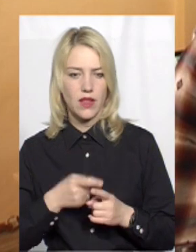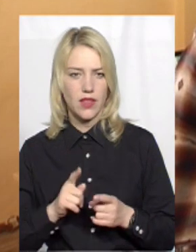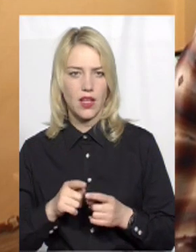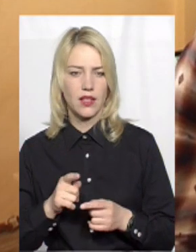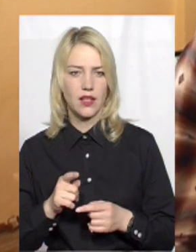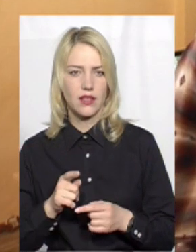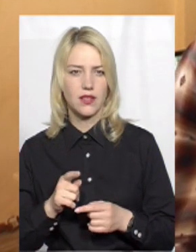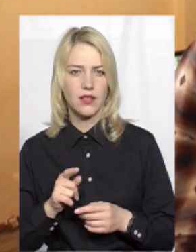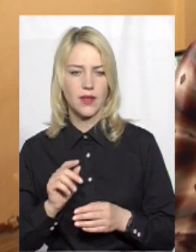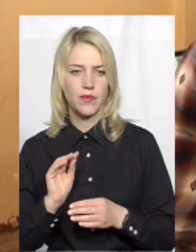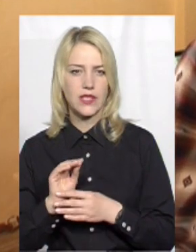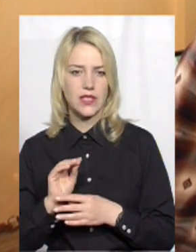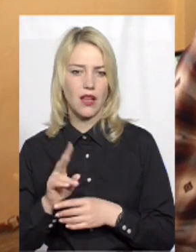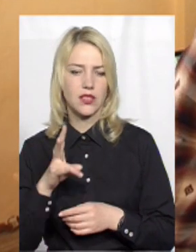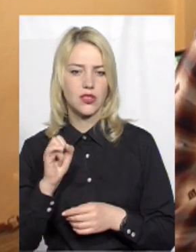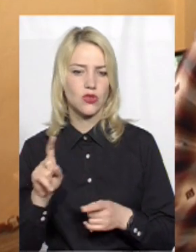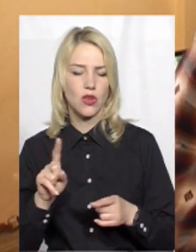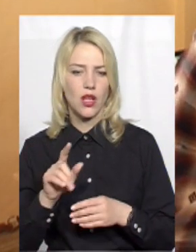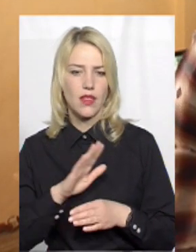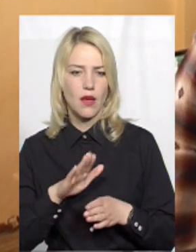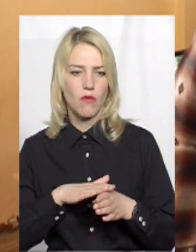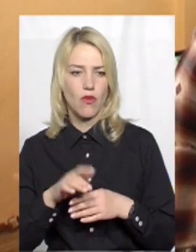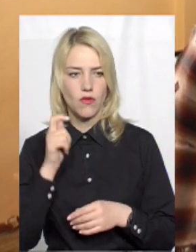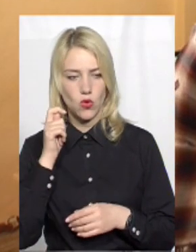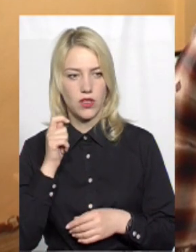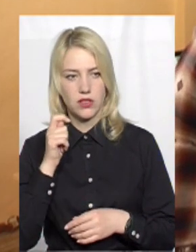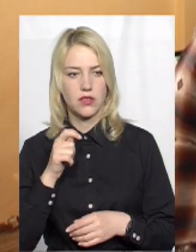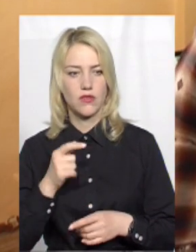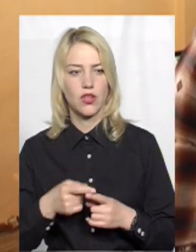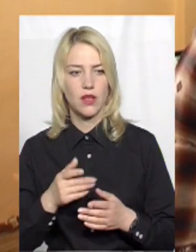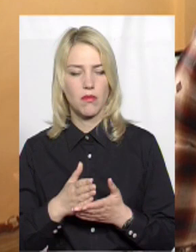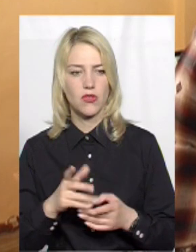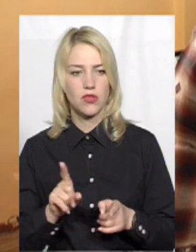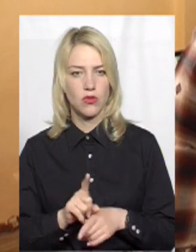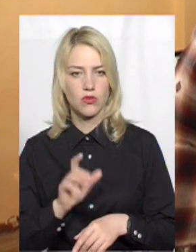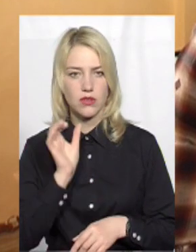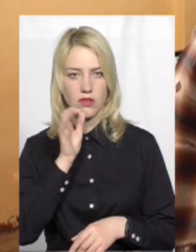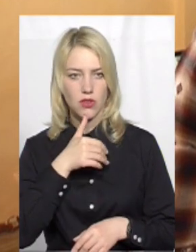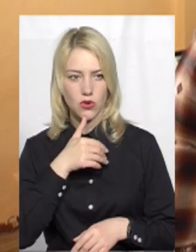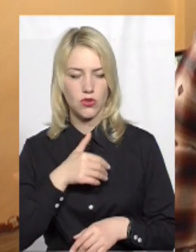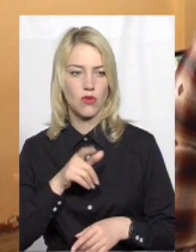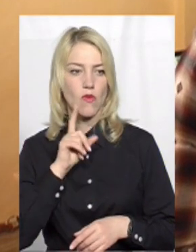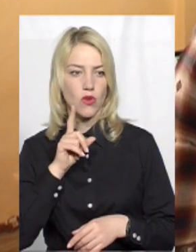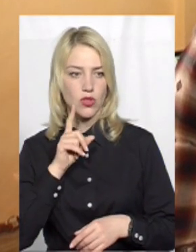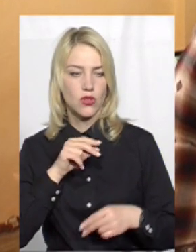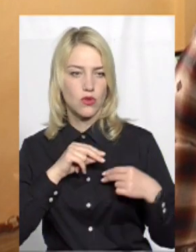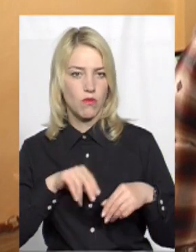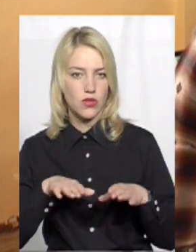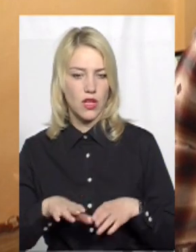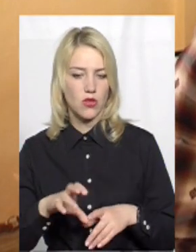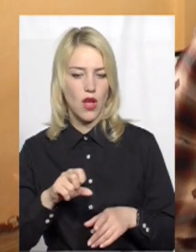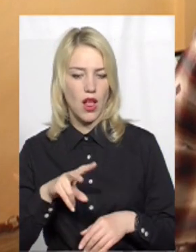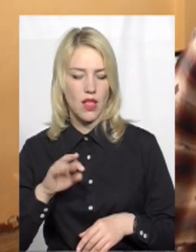рахунок її навіть неповнолітства, на рахунок, і маючи вже таку досить серйозну, навіть молодіжну посаду. Але